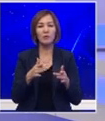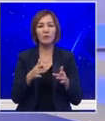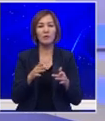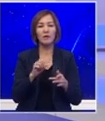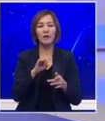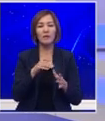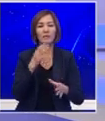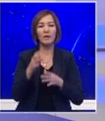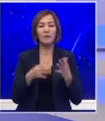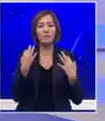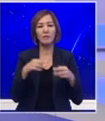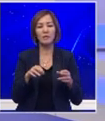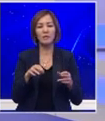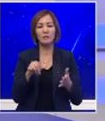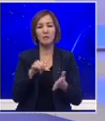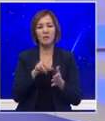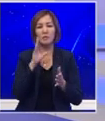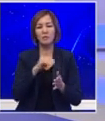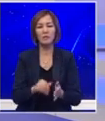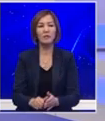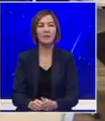IT әлемінде еркін жүреді.